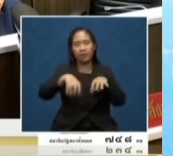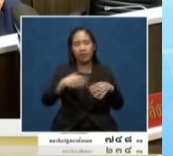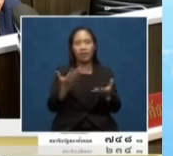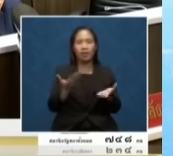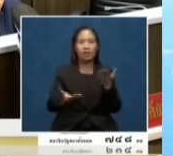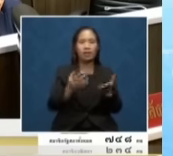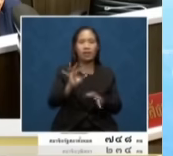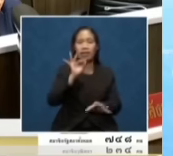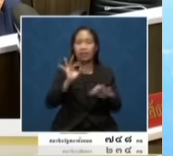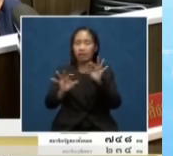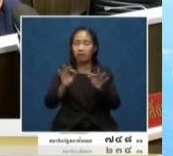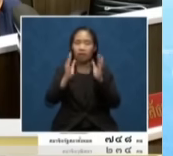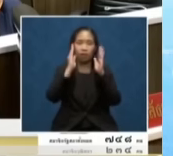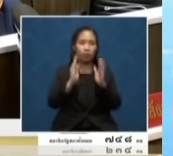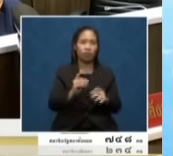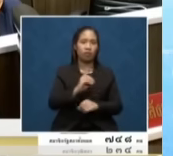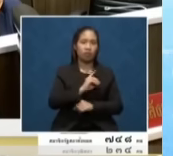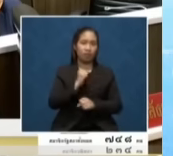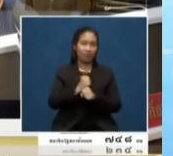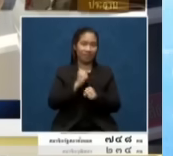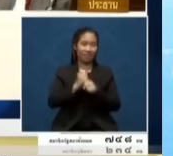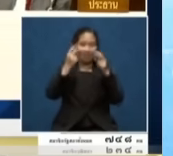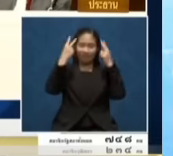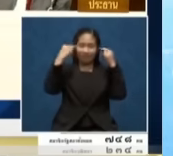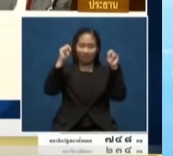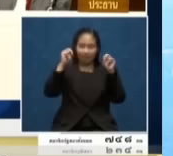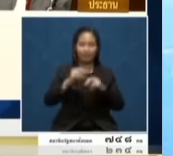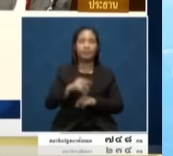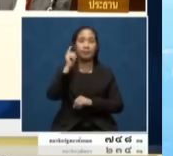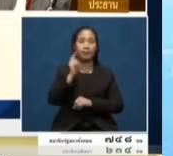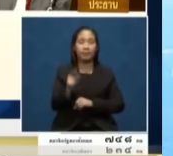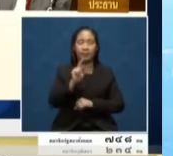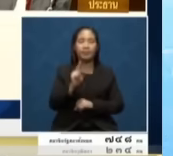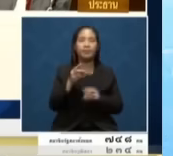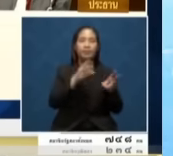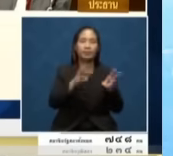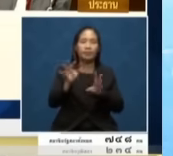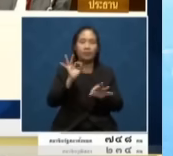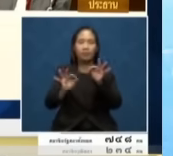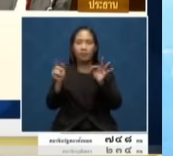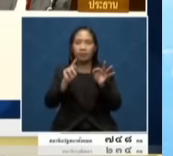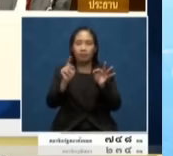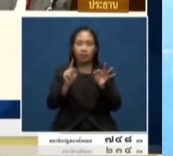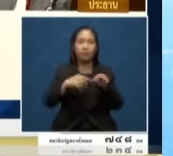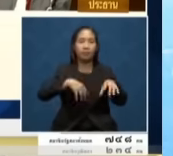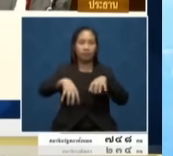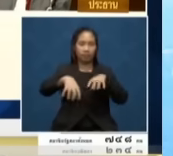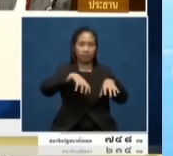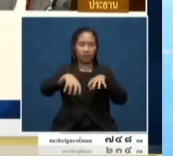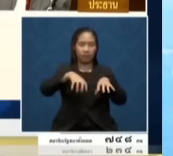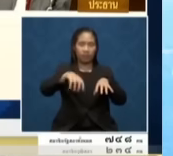แล้วสูงนะใช่มันมารวมแล้วสูงค่อนข้างใช้ได้เลยแล้วก็มีอีกสูตรนึงคือสลับขั้วเลย 8พัคชู